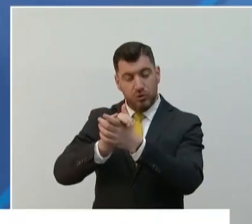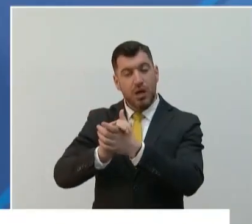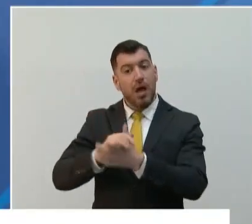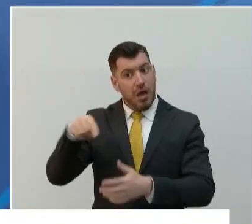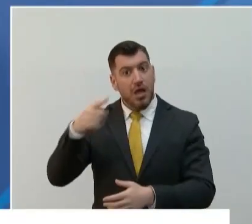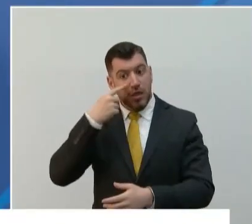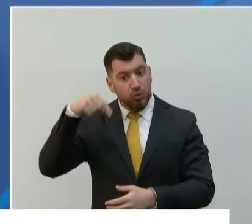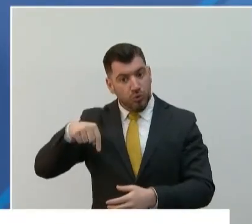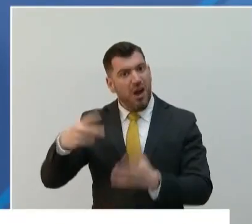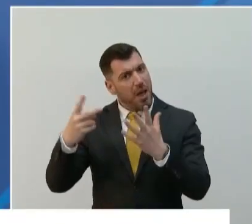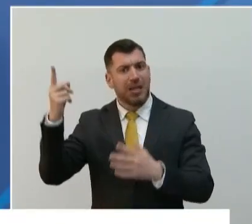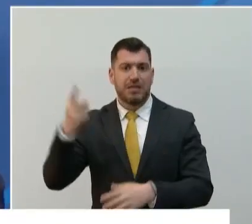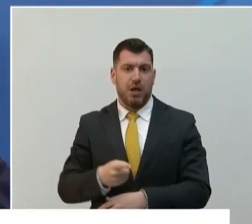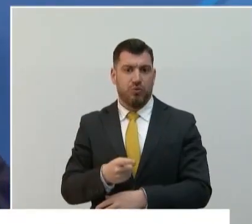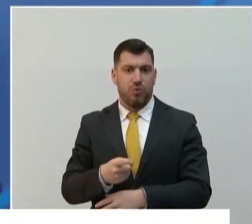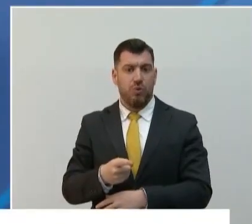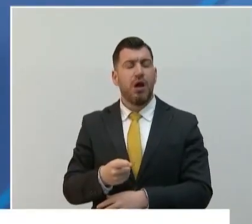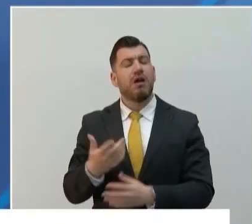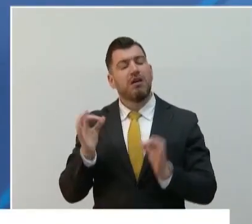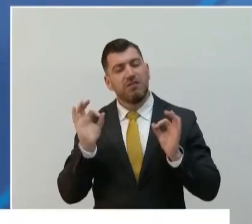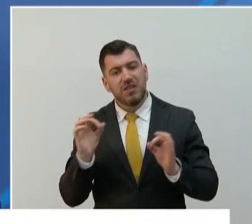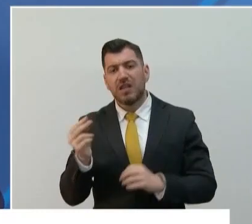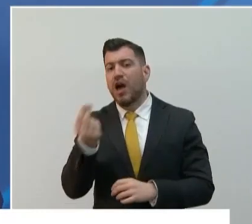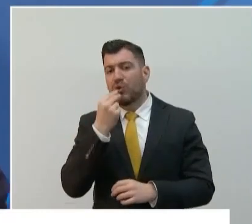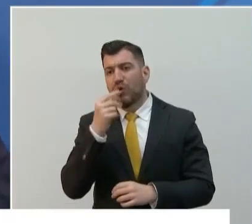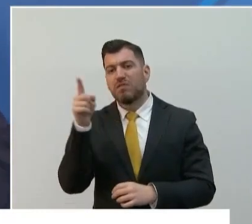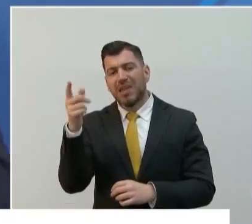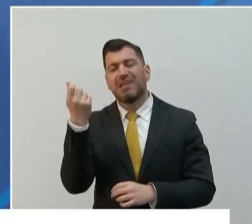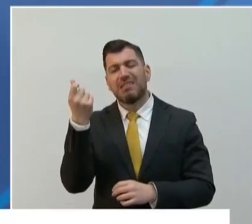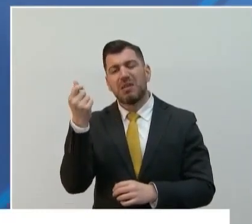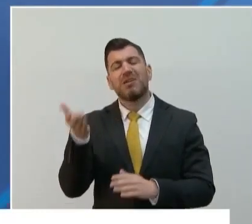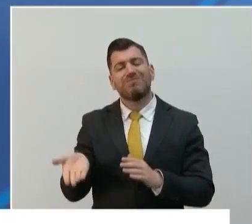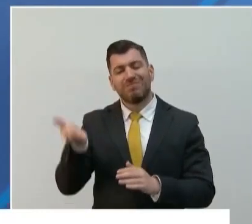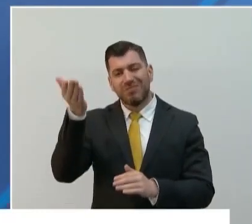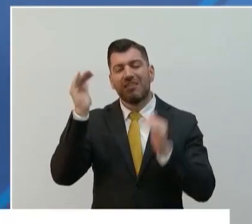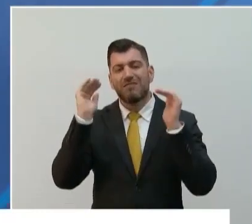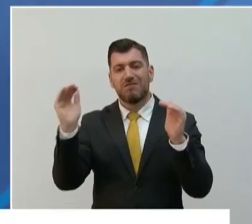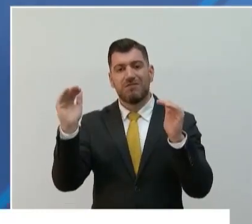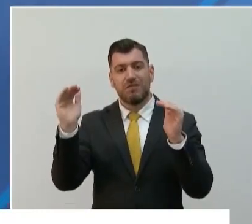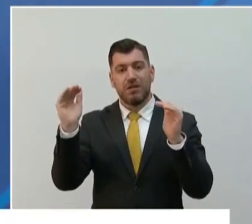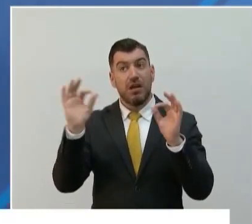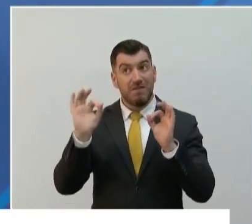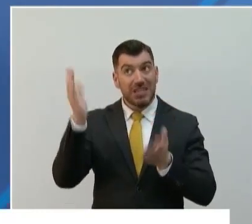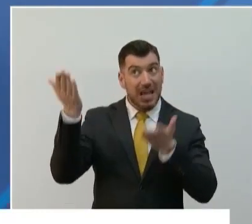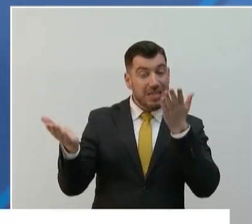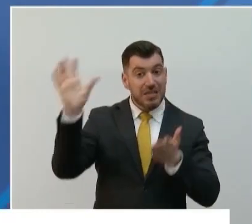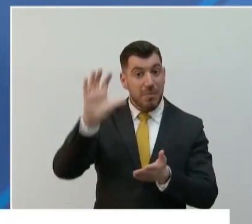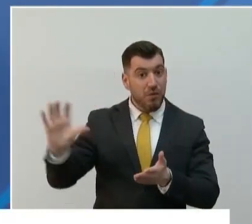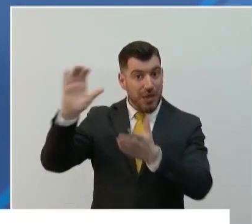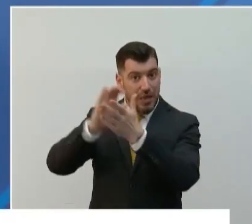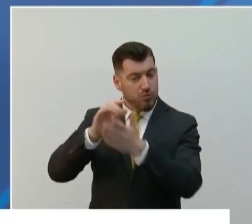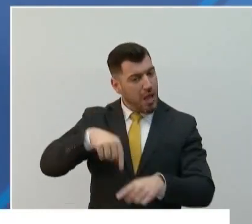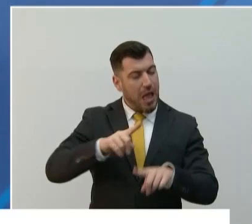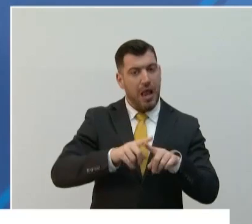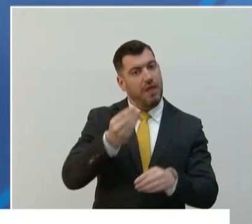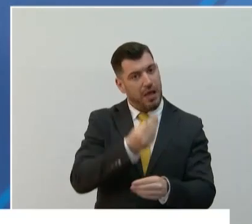έναν συστηματικά υψηλό πληθωρισμό στα τρόφιμα και εκεί είναι λίγο χαμηλότερος από την Ευρωπαϊκή Ένωση, είναι όμως αυτή τη στιγμή το πρώτο μας